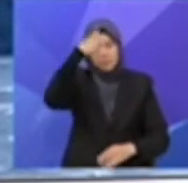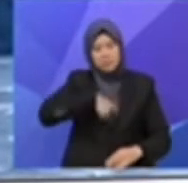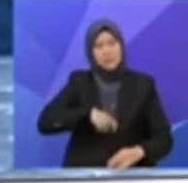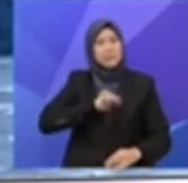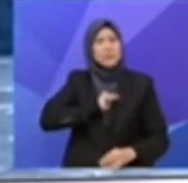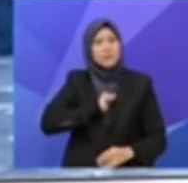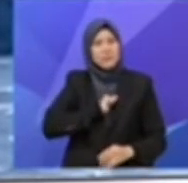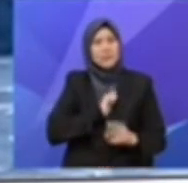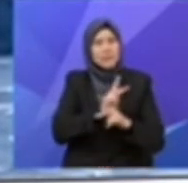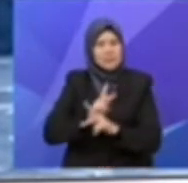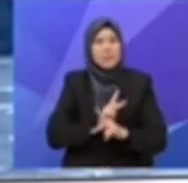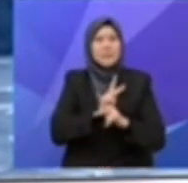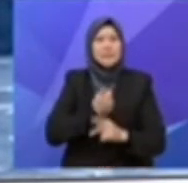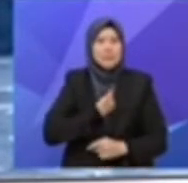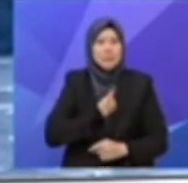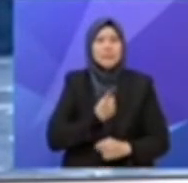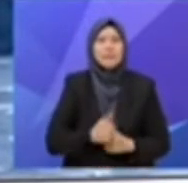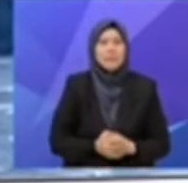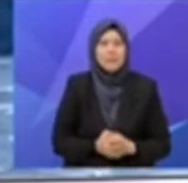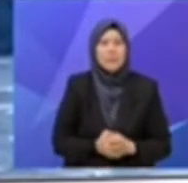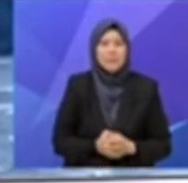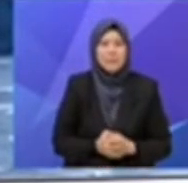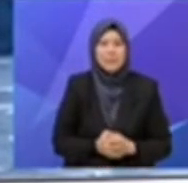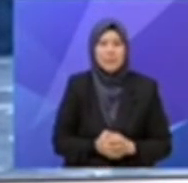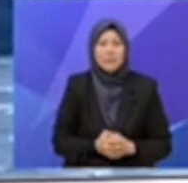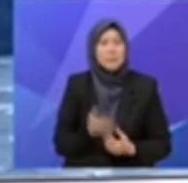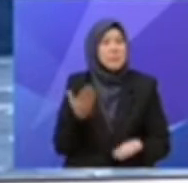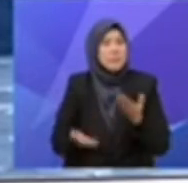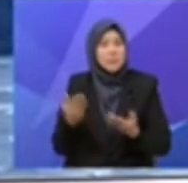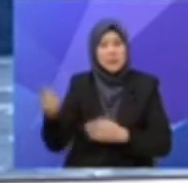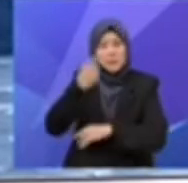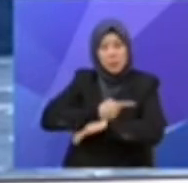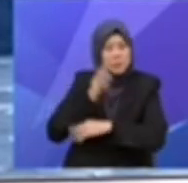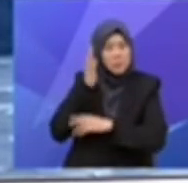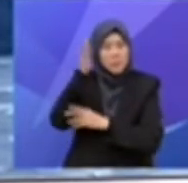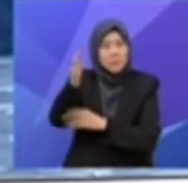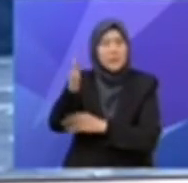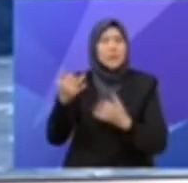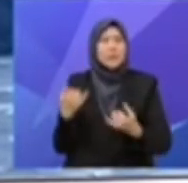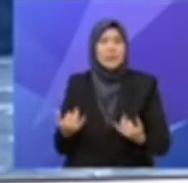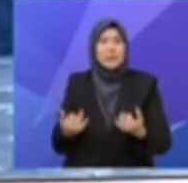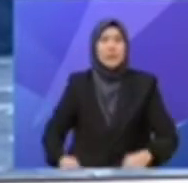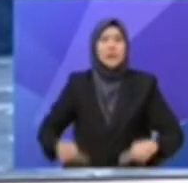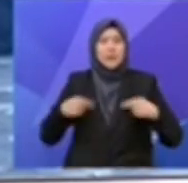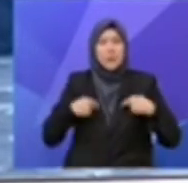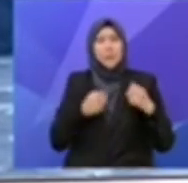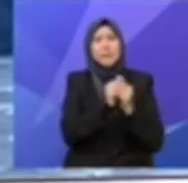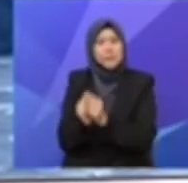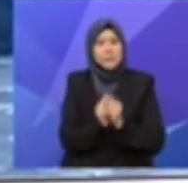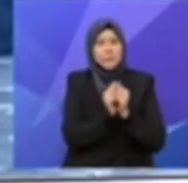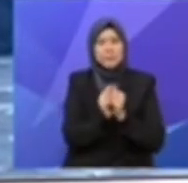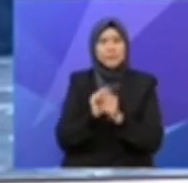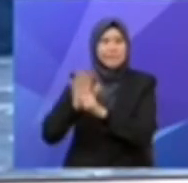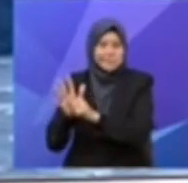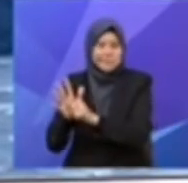gives nih seperti yang kita sebutkan selalu bahwa satu hari nanti kita akan hidup bersama copy